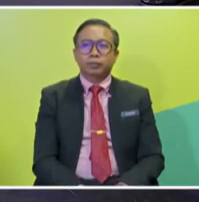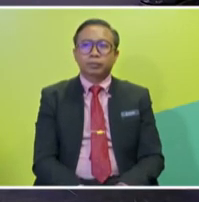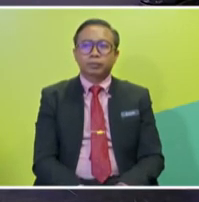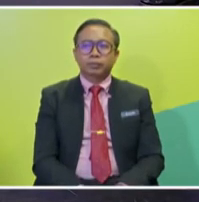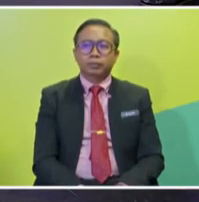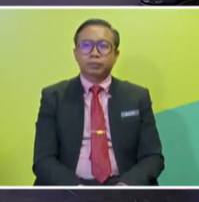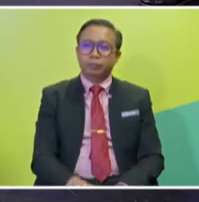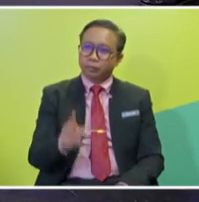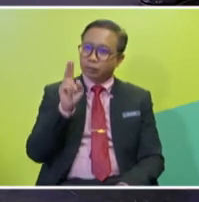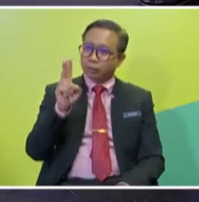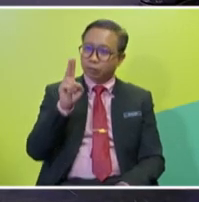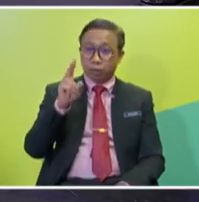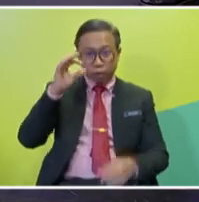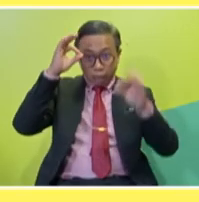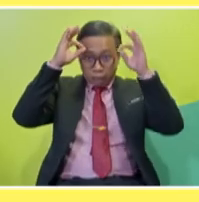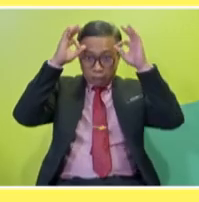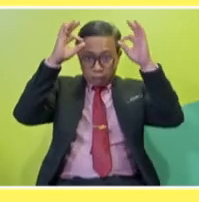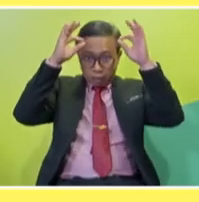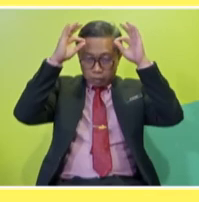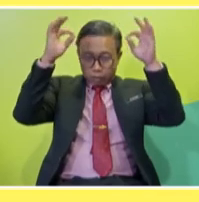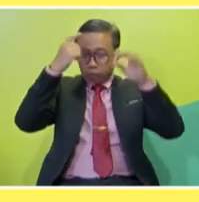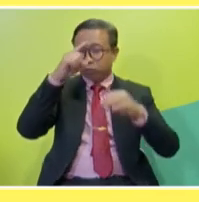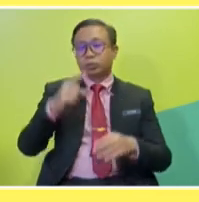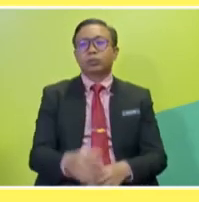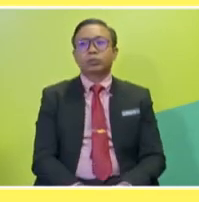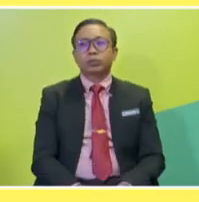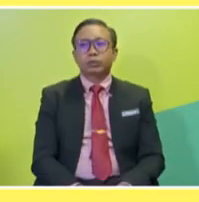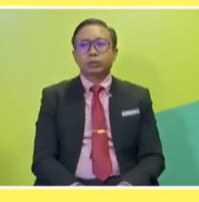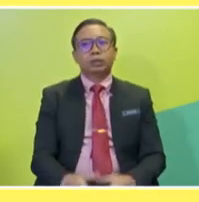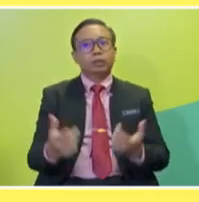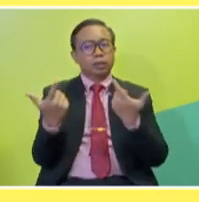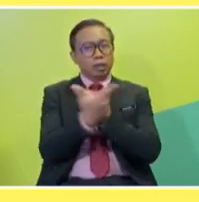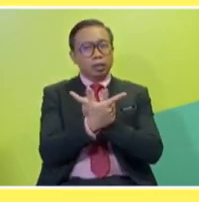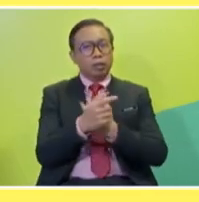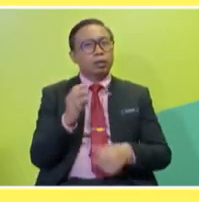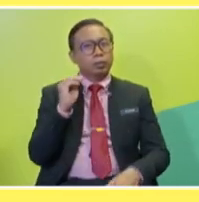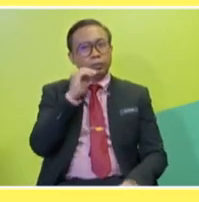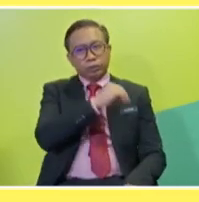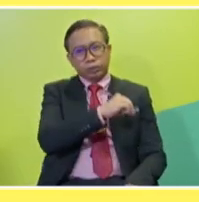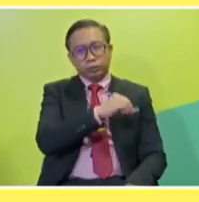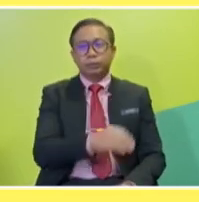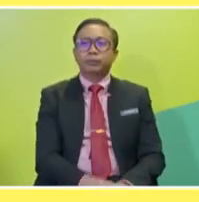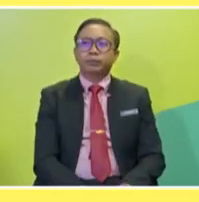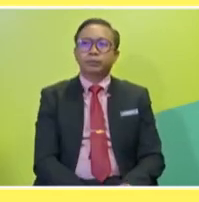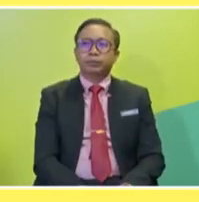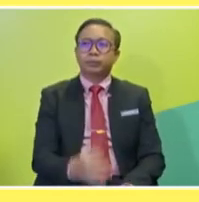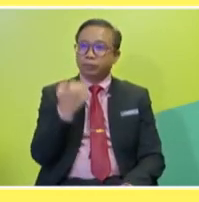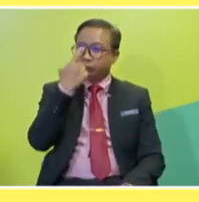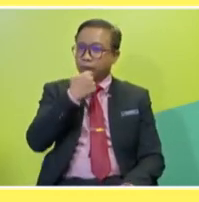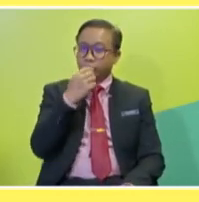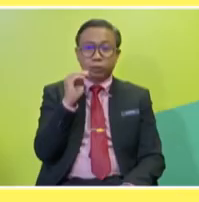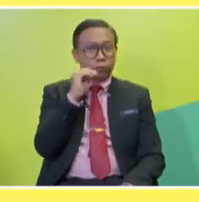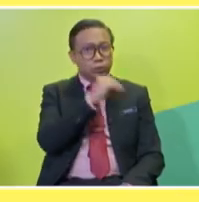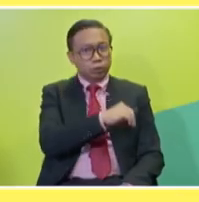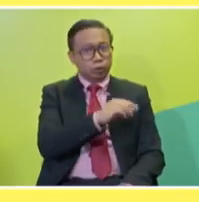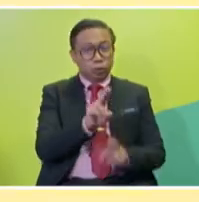yang kedua tanduk dan sumbu membantu hewan ini untuk melawan musuhnya Siapa musuh utama